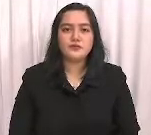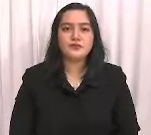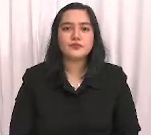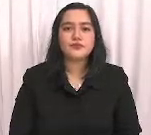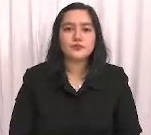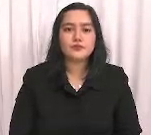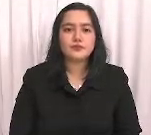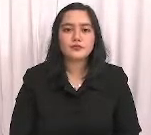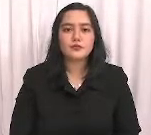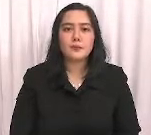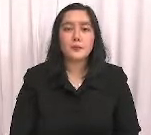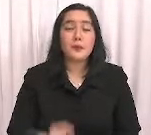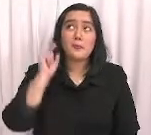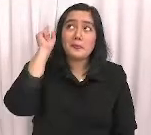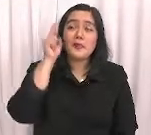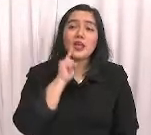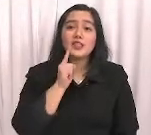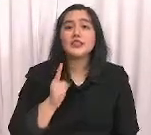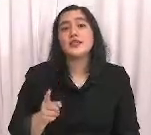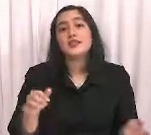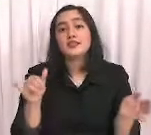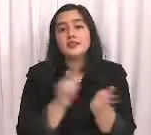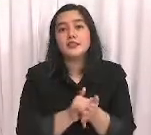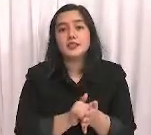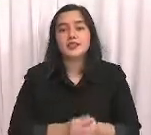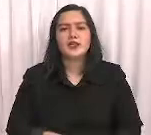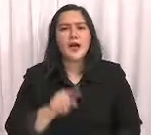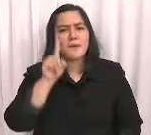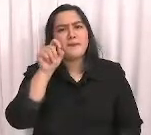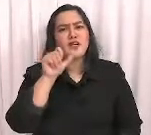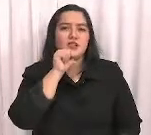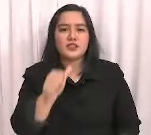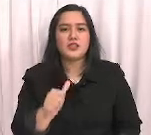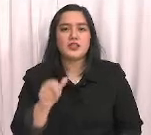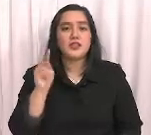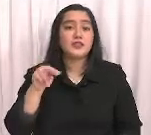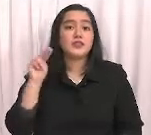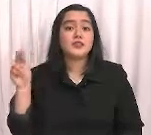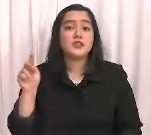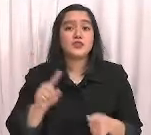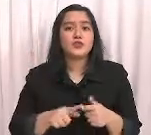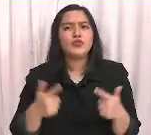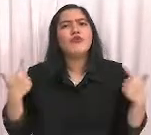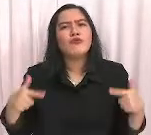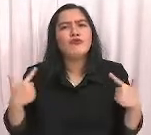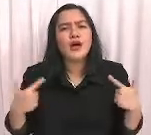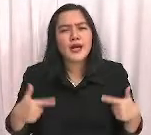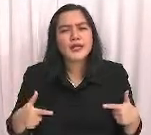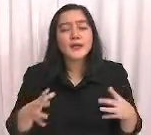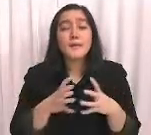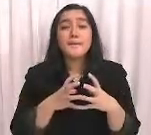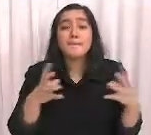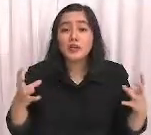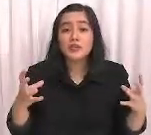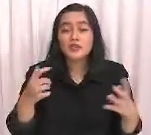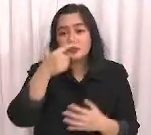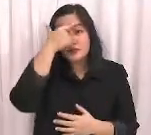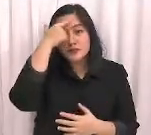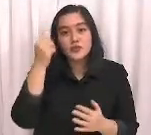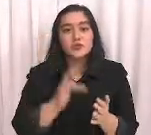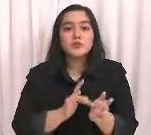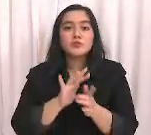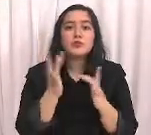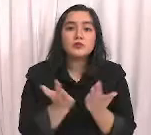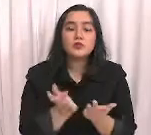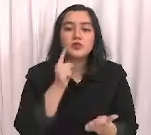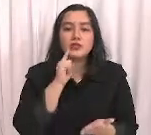siya makikipagsapalaran, hindi na siya makikipag-fight, mga kapatid, ng ganun katindi because ang sabi ng Biblia, yung